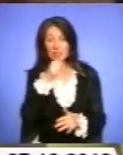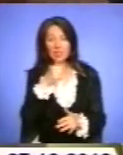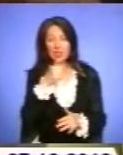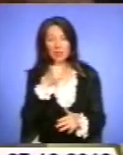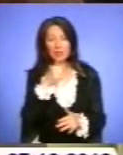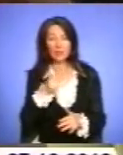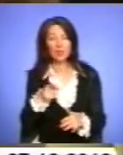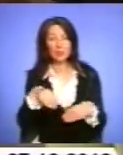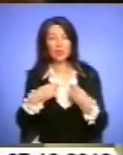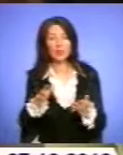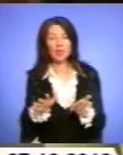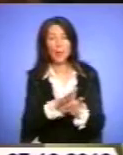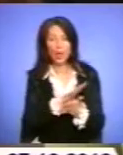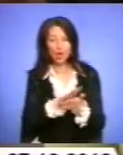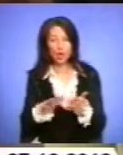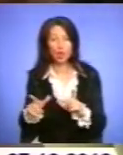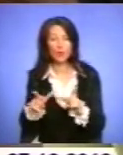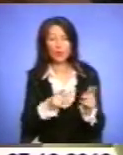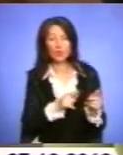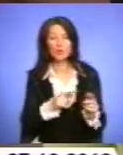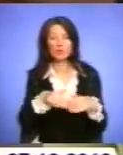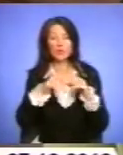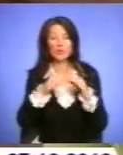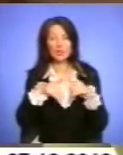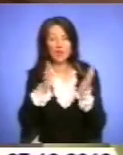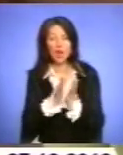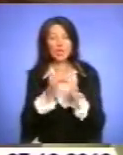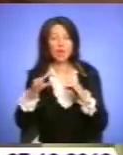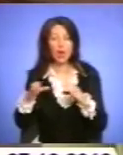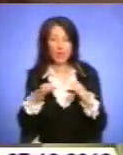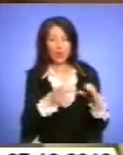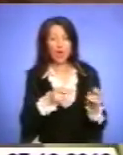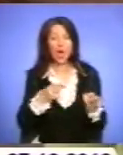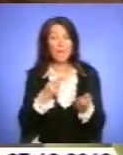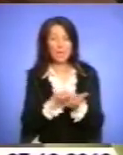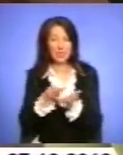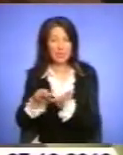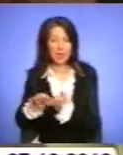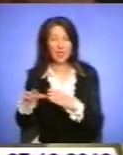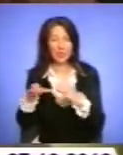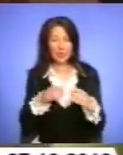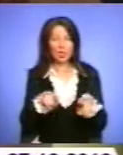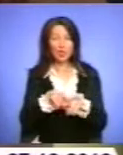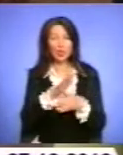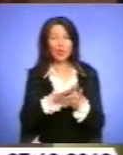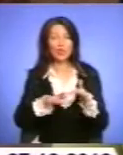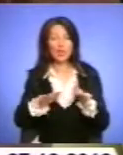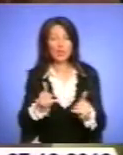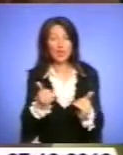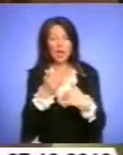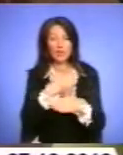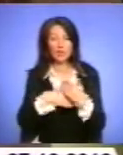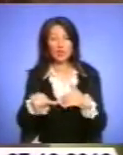рік. Їм надається безкоштовний проїзд в загальних вагонах і в плацкартних вагонах. Також продовжена акція для інвалідів